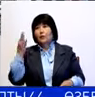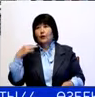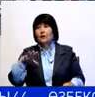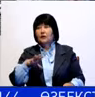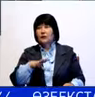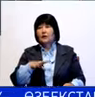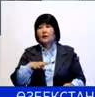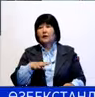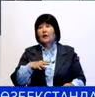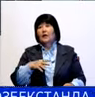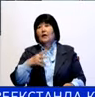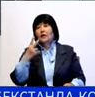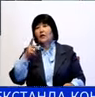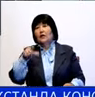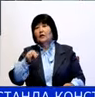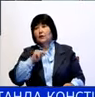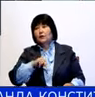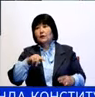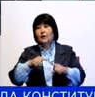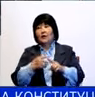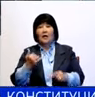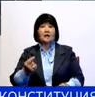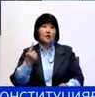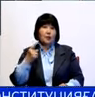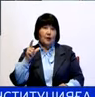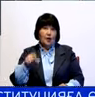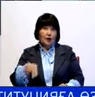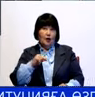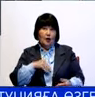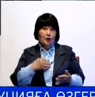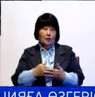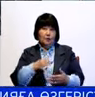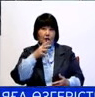и когда можем действительно техника с бородам заместительный